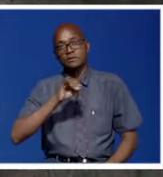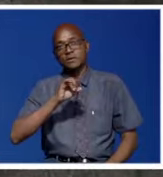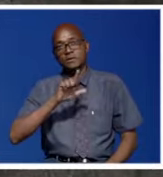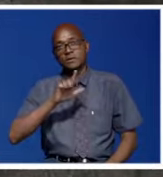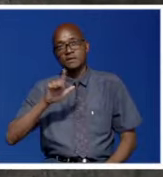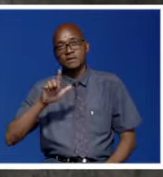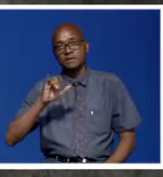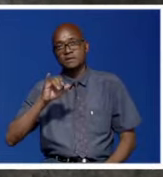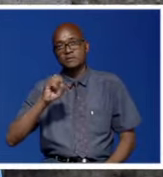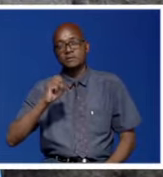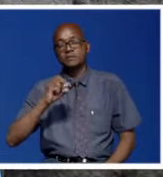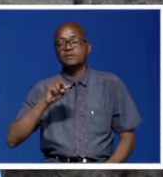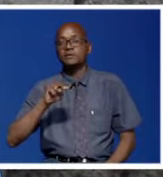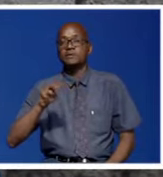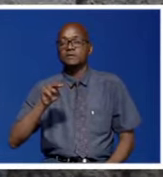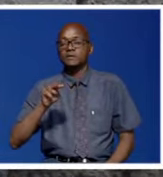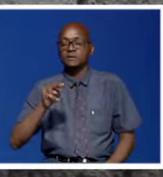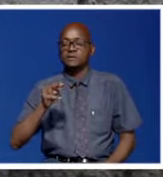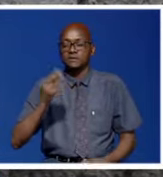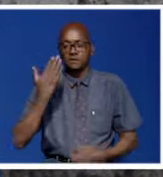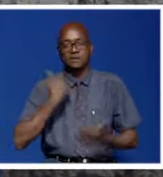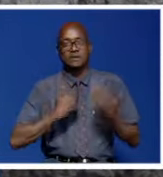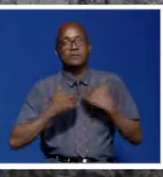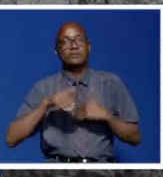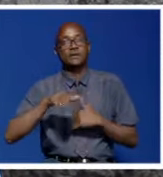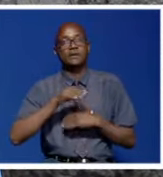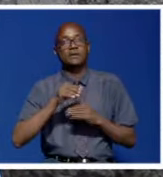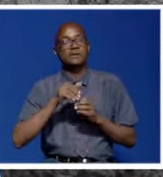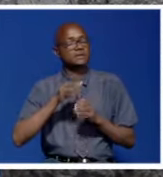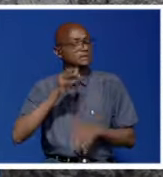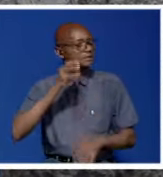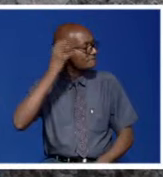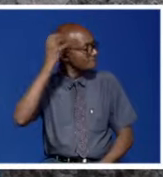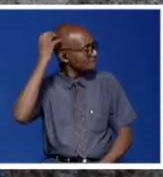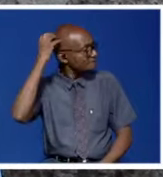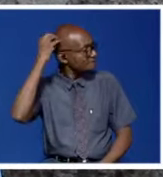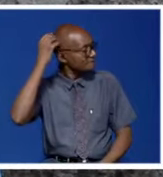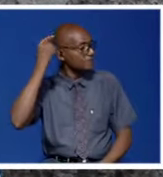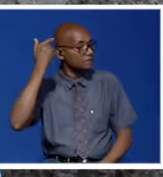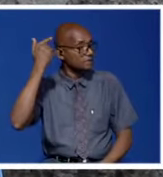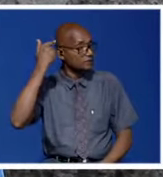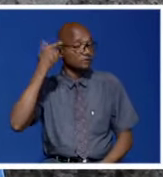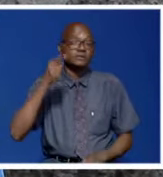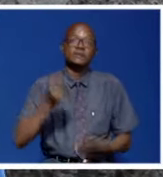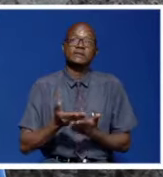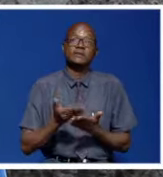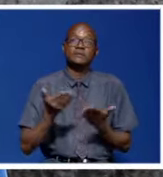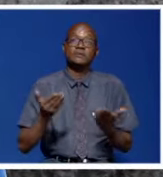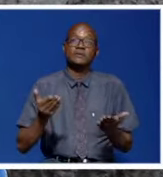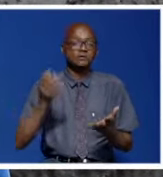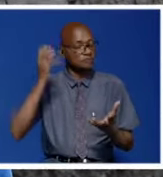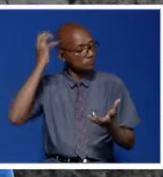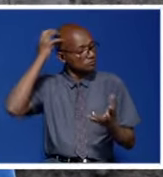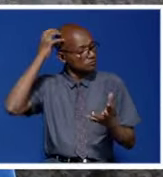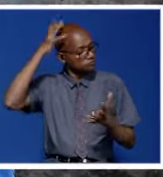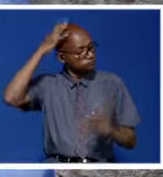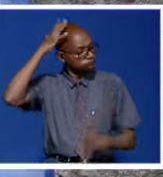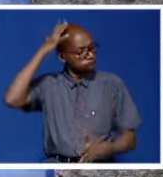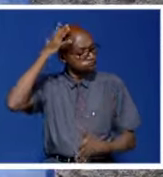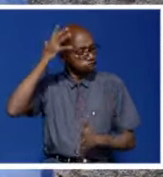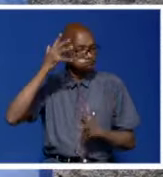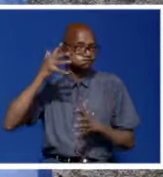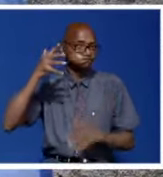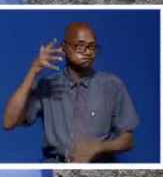maeneo mbalimbali ya mwili, lakini zaidi katika sehemu ya fuvu la kichwa chake, hali iliyosababisha ubongo kukandamizwa na